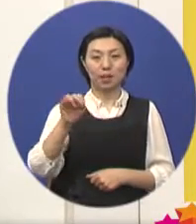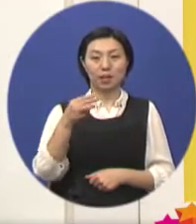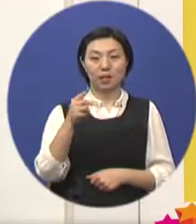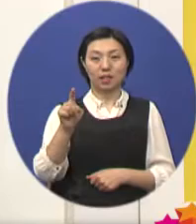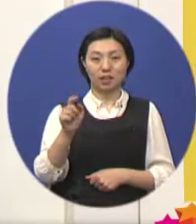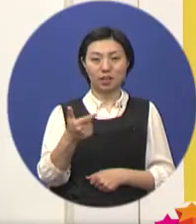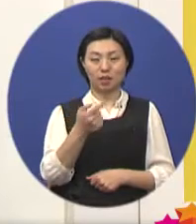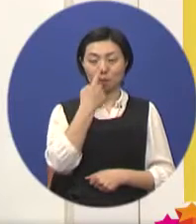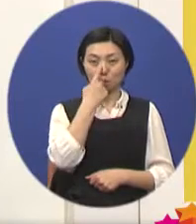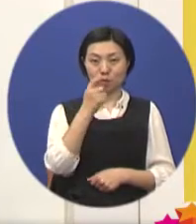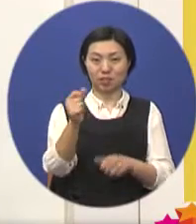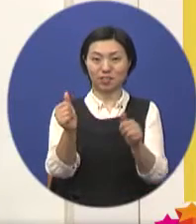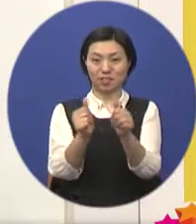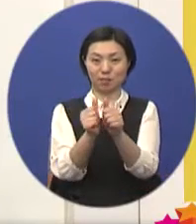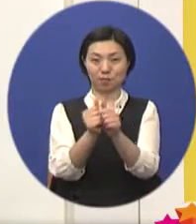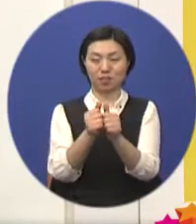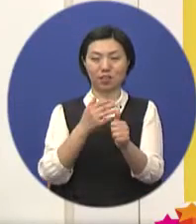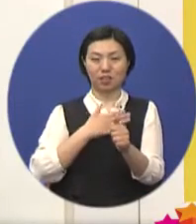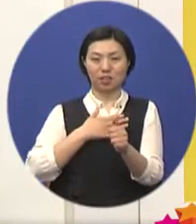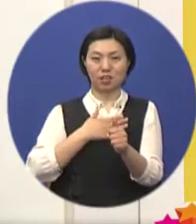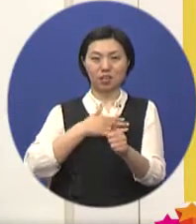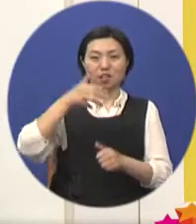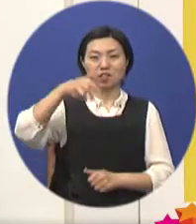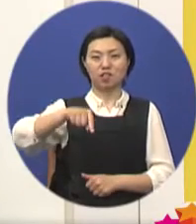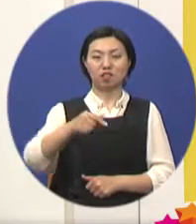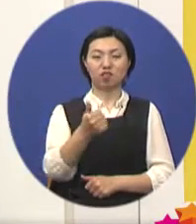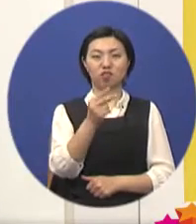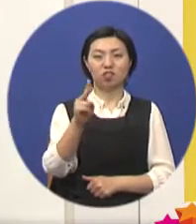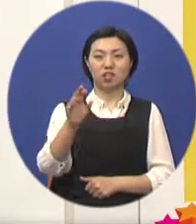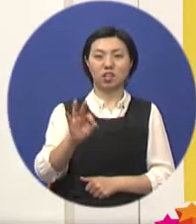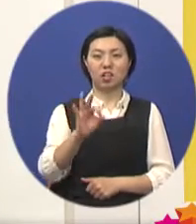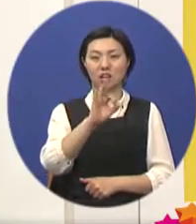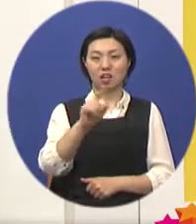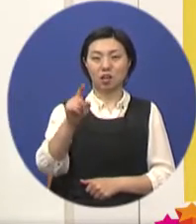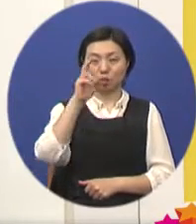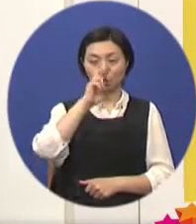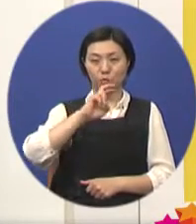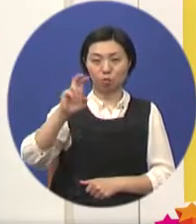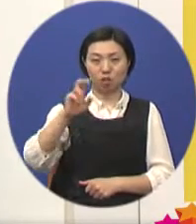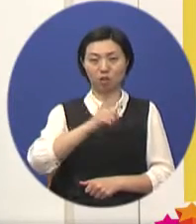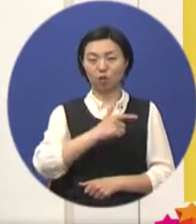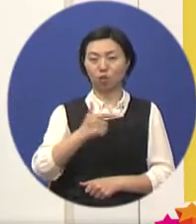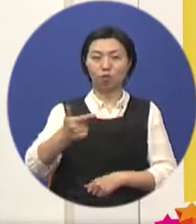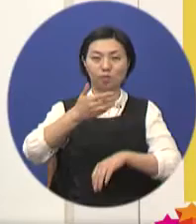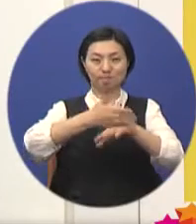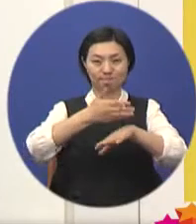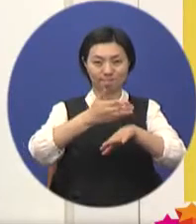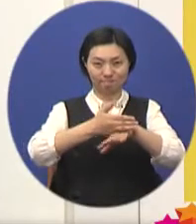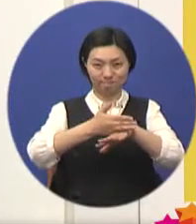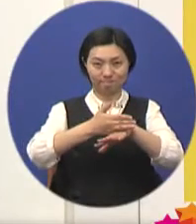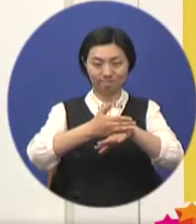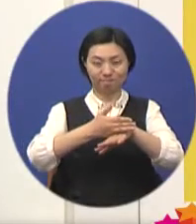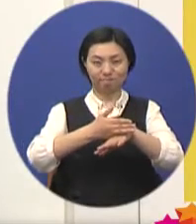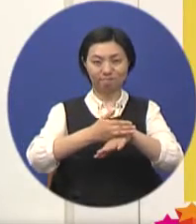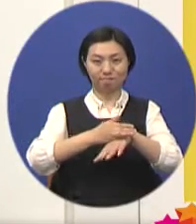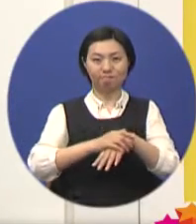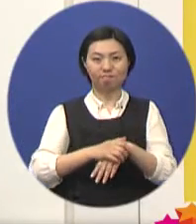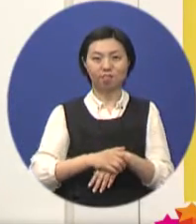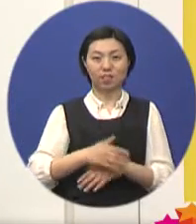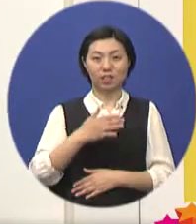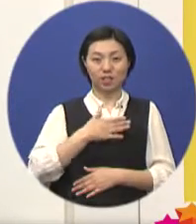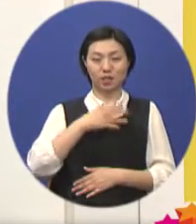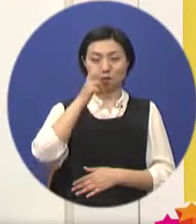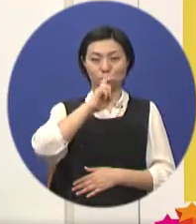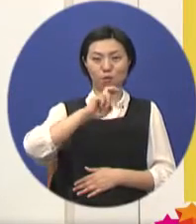네. 멋진 남자 서정우의 춘향아를 이렇게 불러서 제가 감사하고요. 네. 자, 준비해드릴게요. 음악. 기대하겠습니다. 네. 자, 제